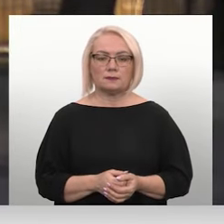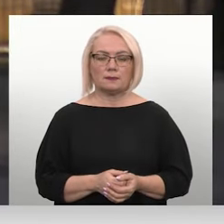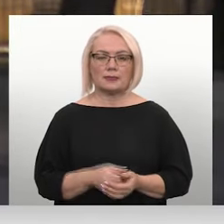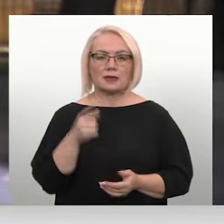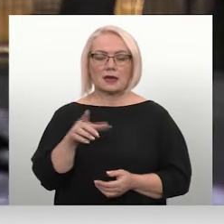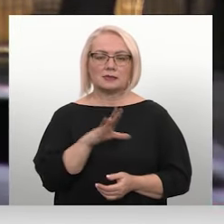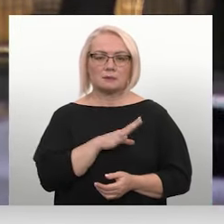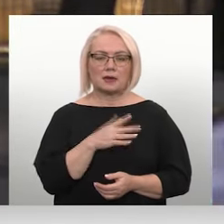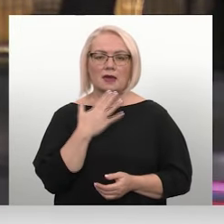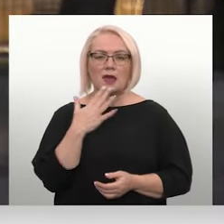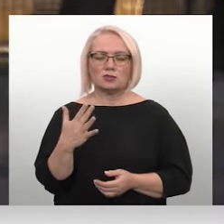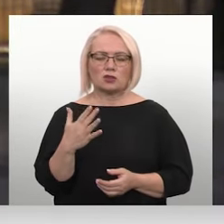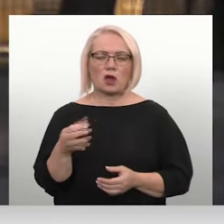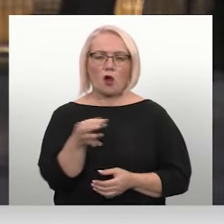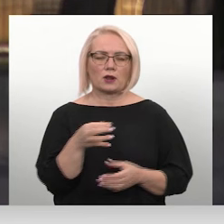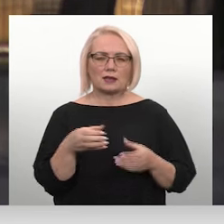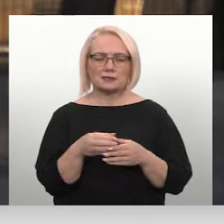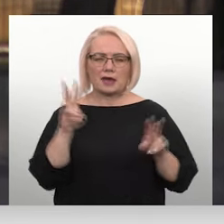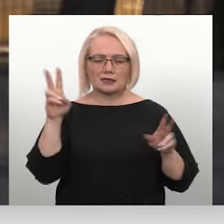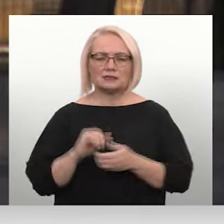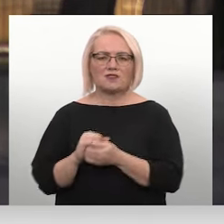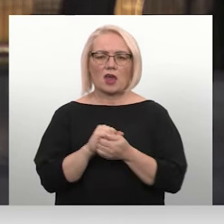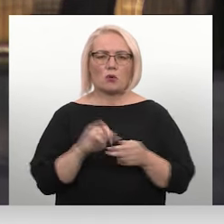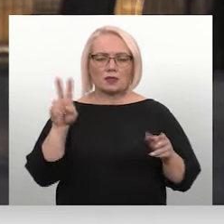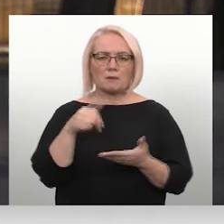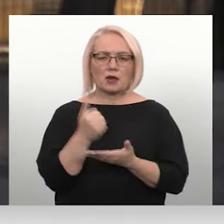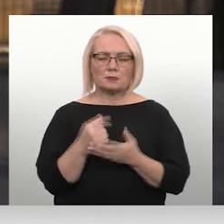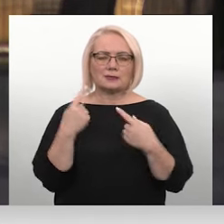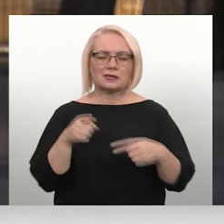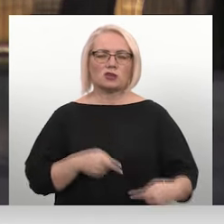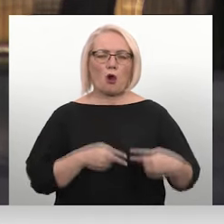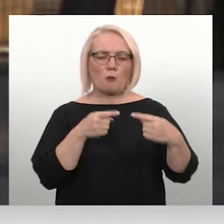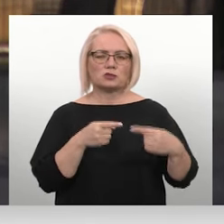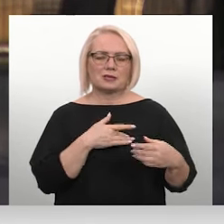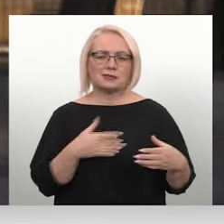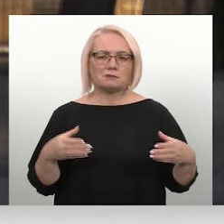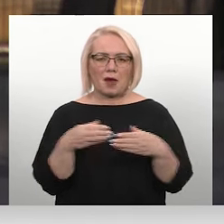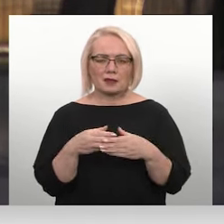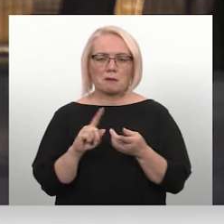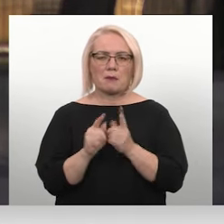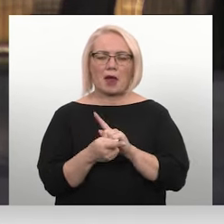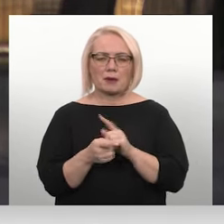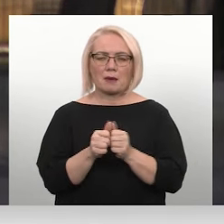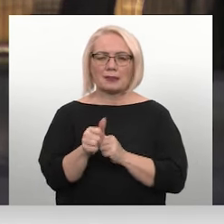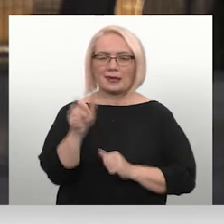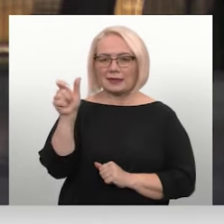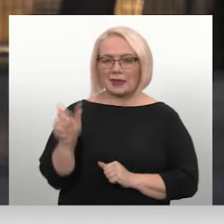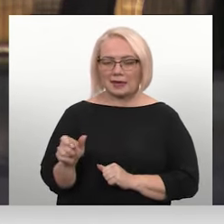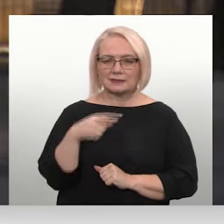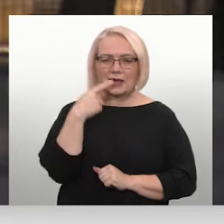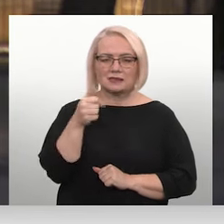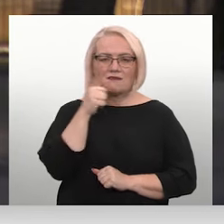Tas bija Nacionālās kustības vienotība pārstāvis, savukārt cits opozīcijas apvienības koalīcija pārmaiņām līderis Nika Gvaramija ir izteicies